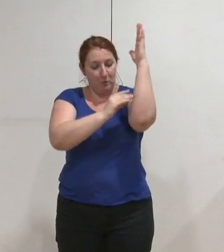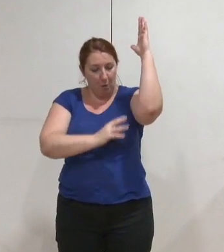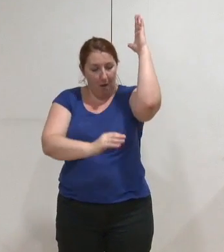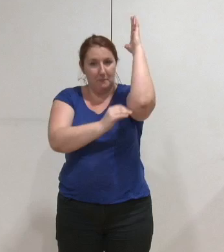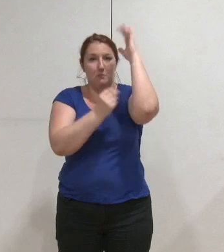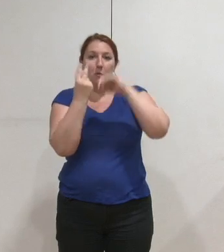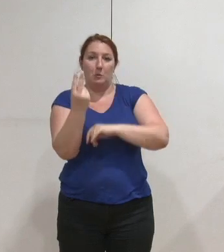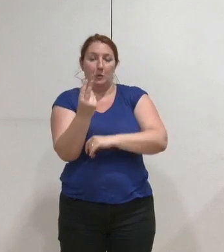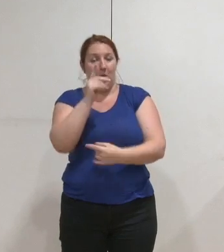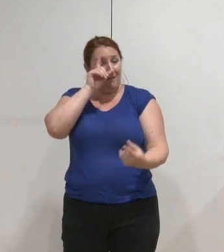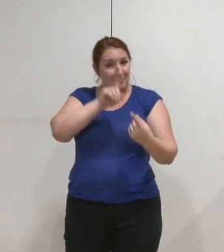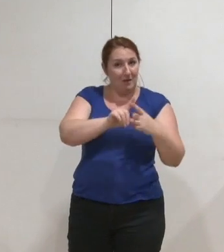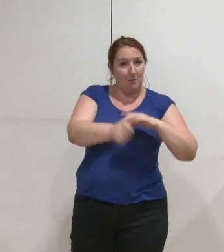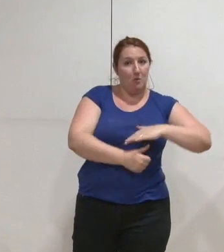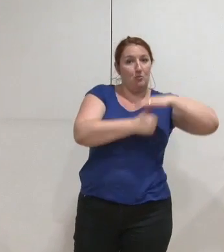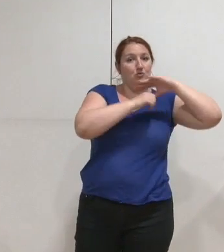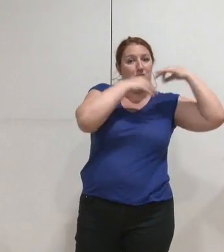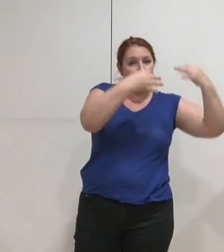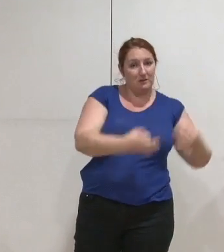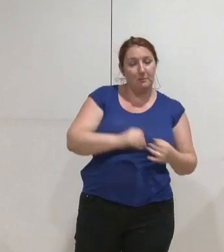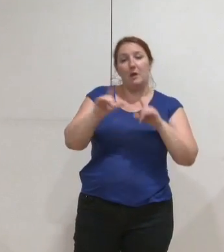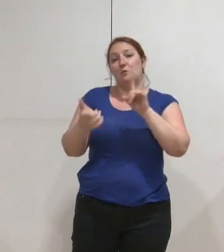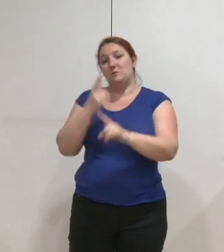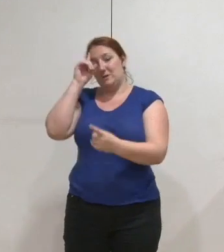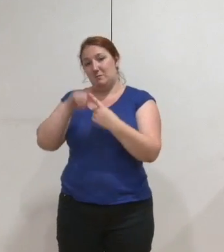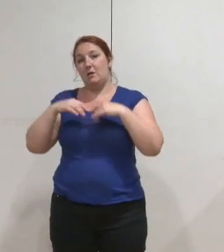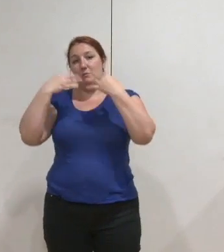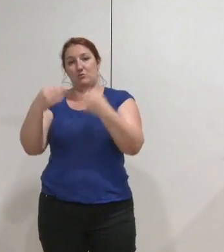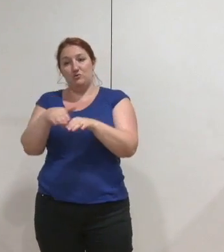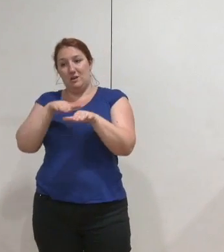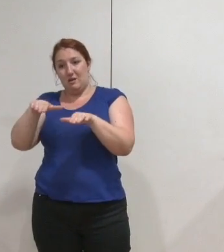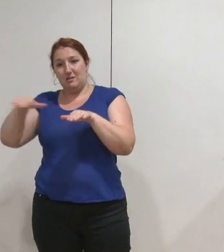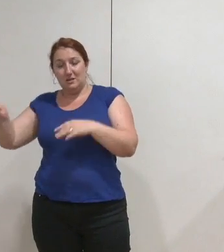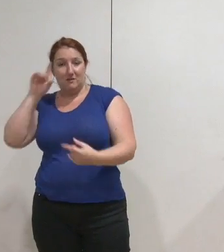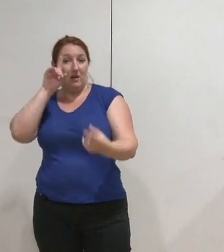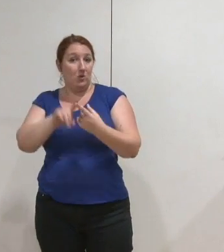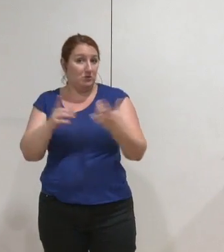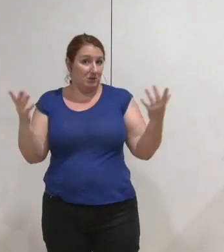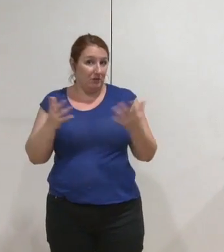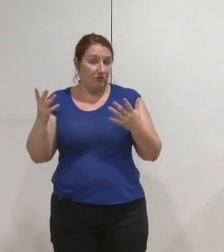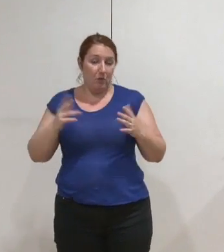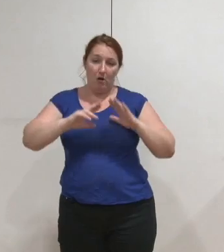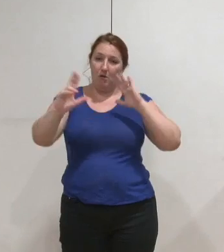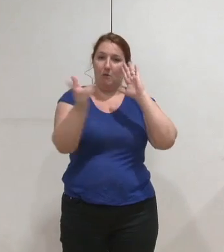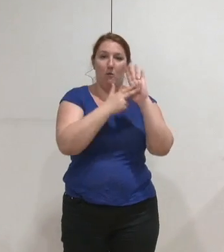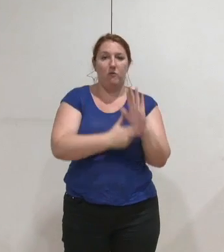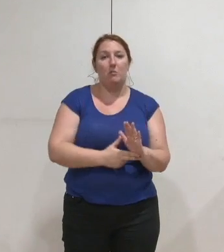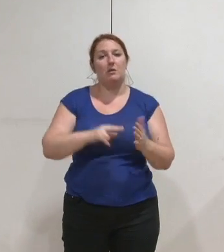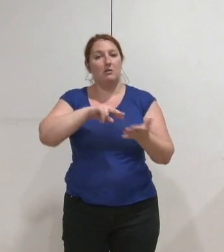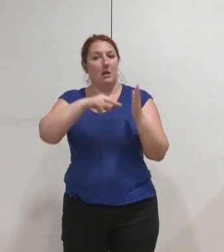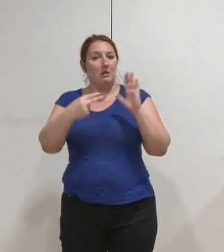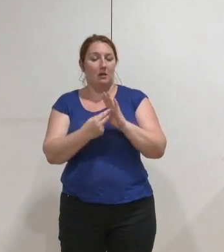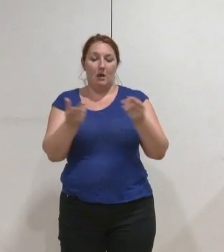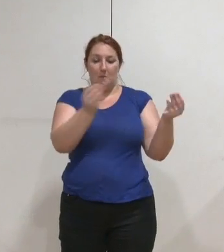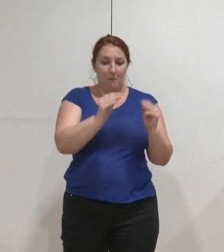budget principal et l'autre sur les budgets annexes avec comme objectif la conformité technique des maquettes